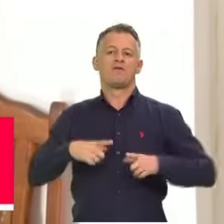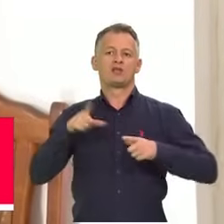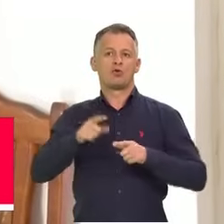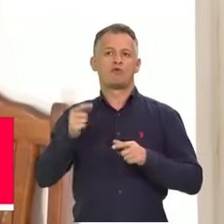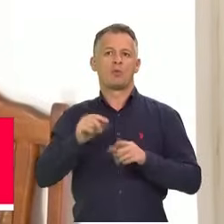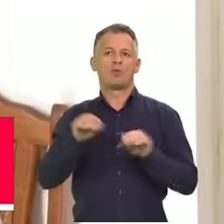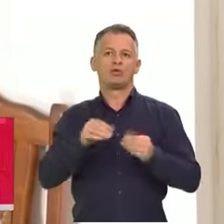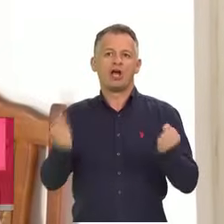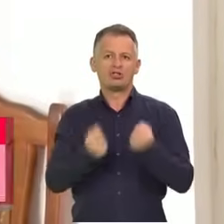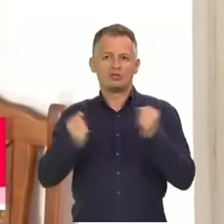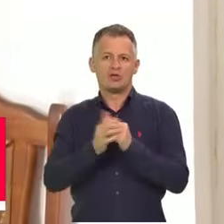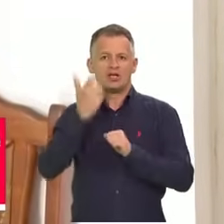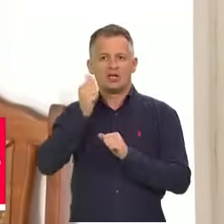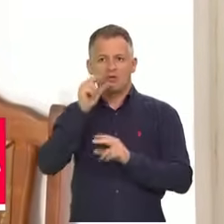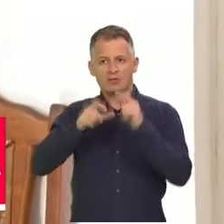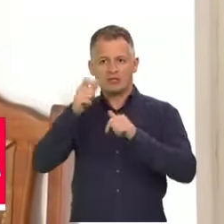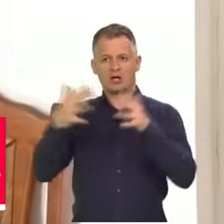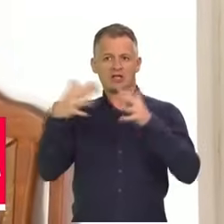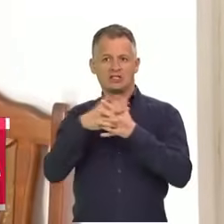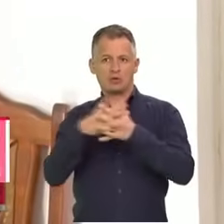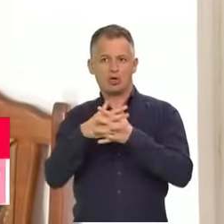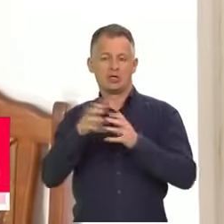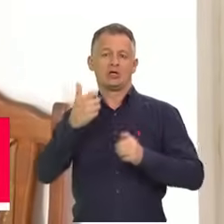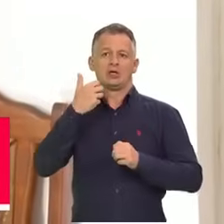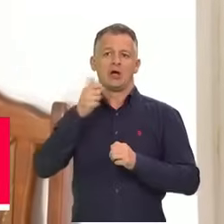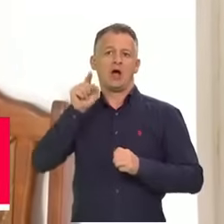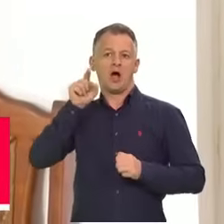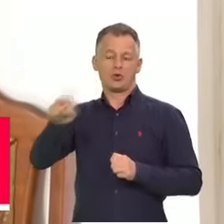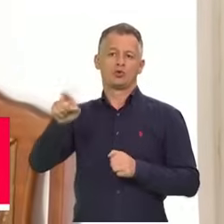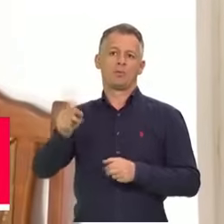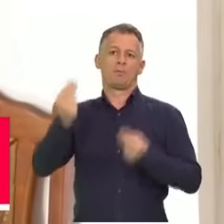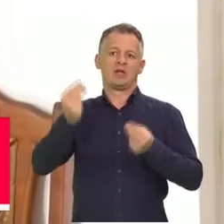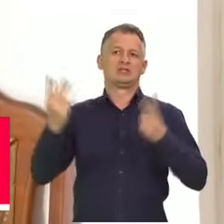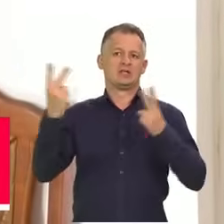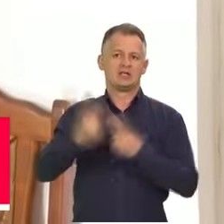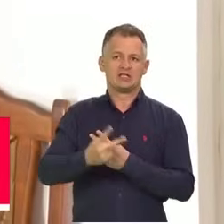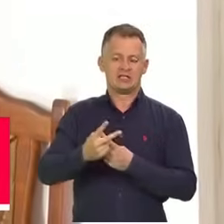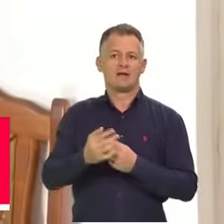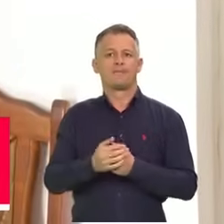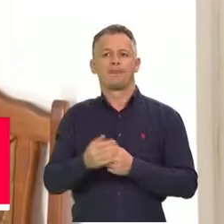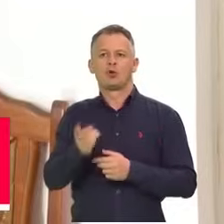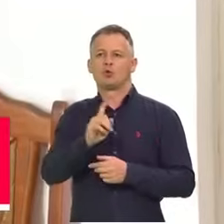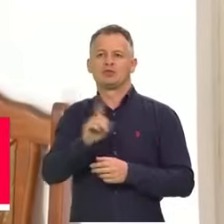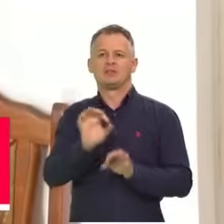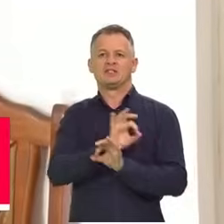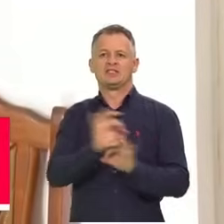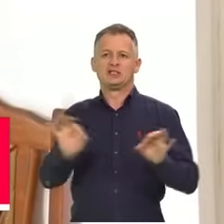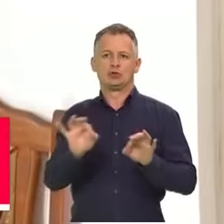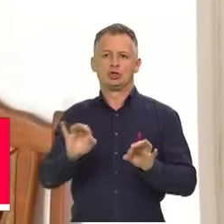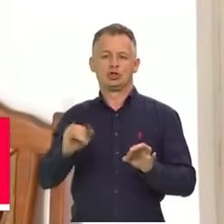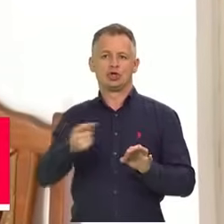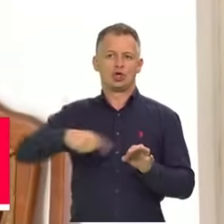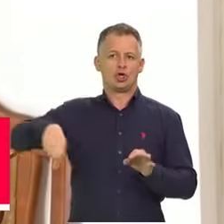Atunci când e vorba de război, atunci bineînțeles că suntem nesiguri și noi, chiar